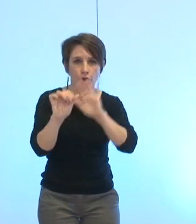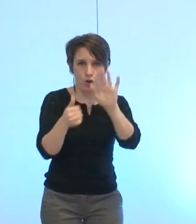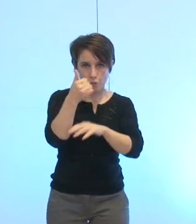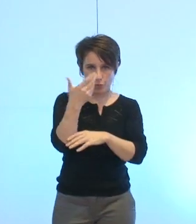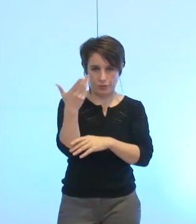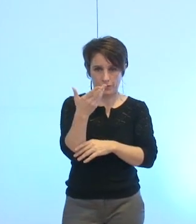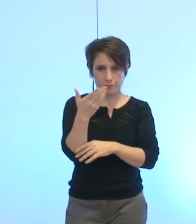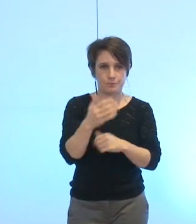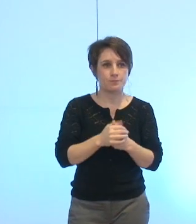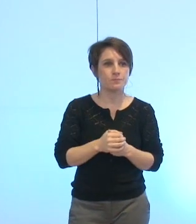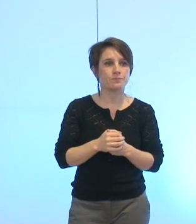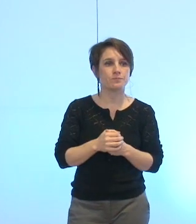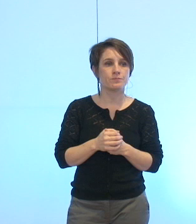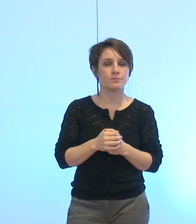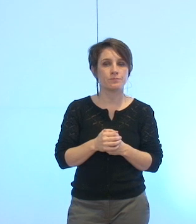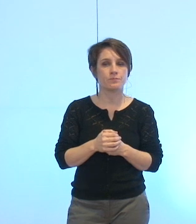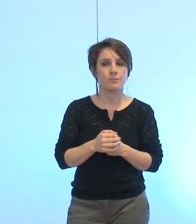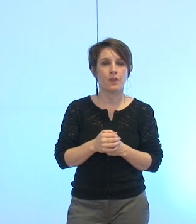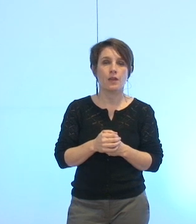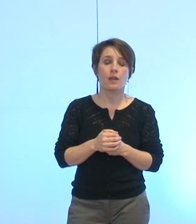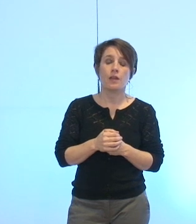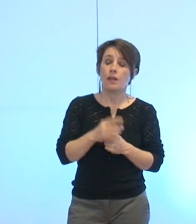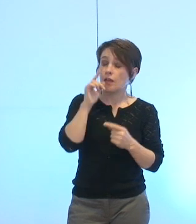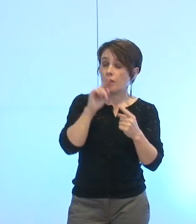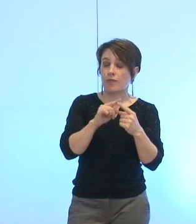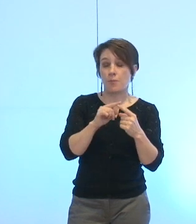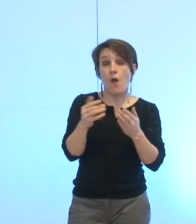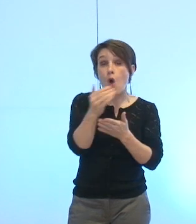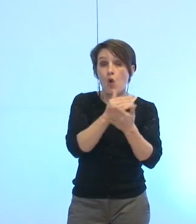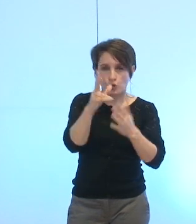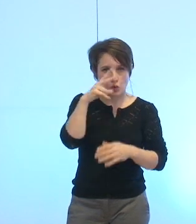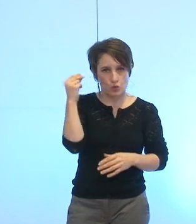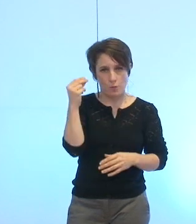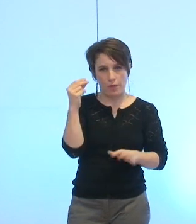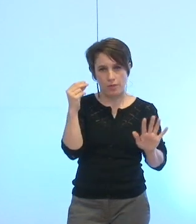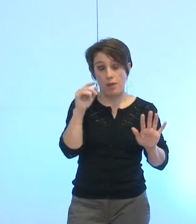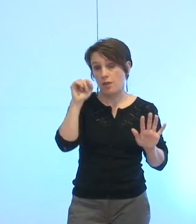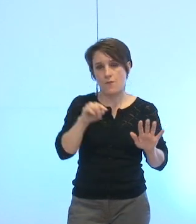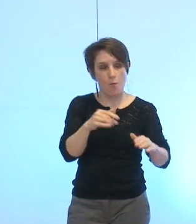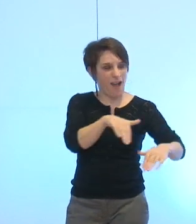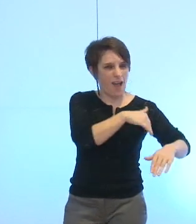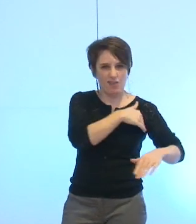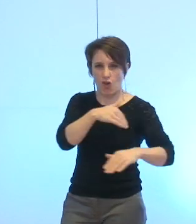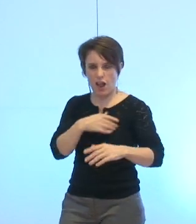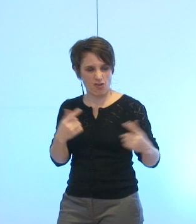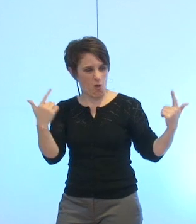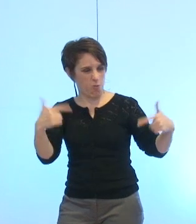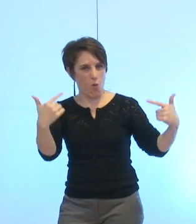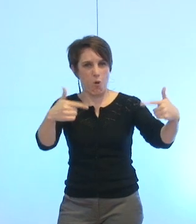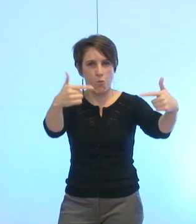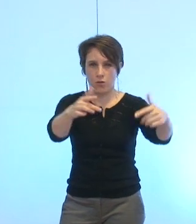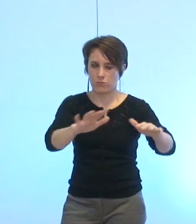je pense que quand on parle de ressources humaines il ne faut pasos les agents et il faut savoir être à leur